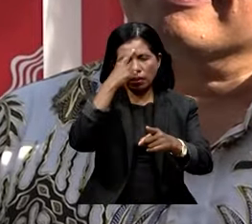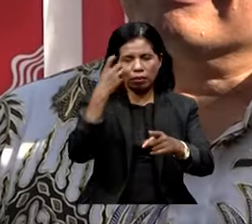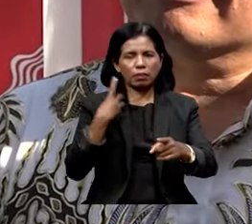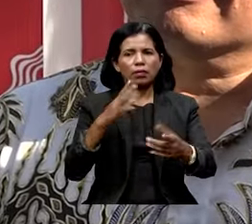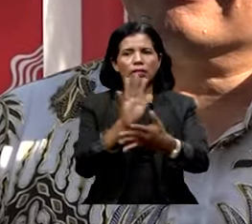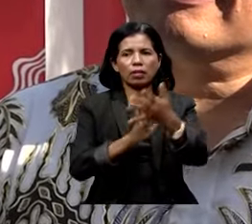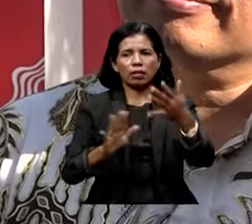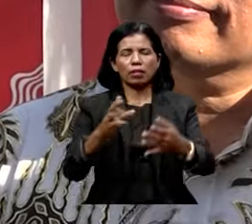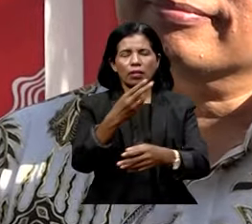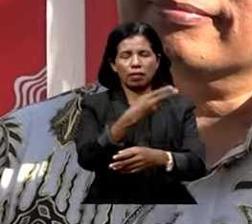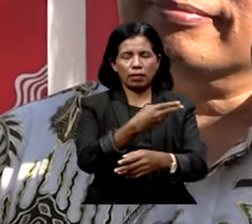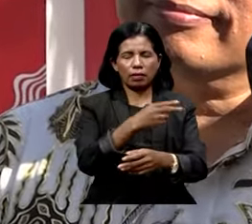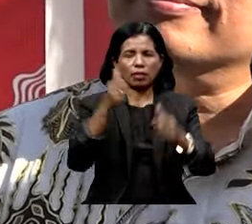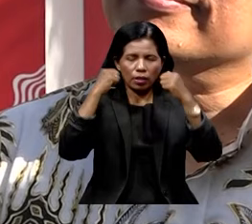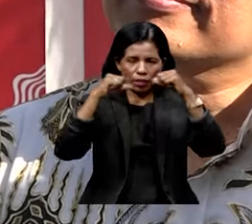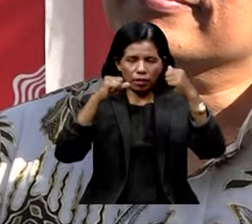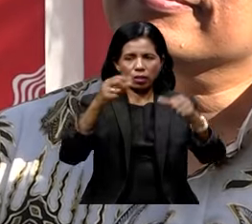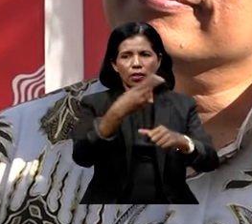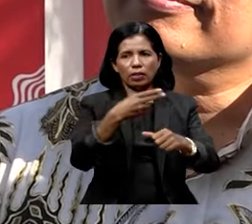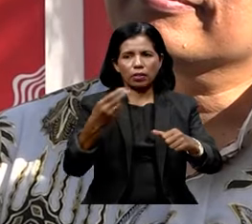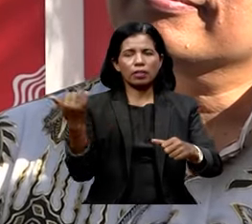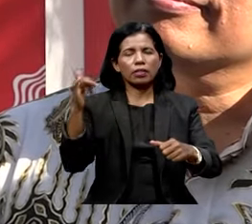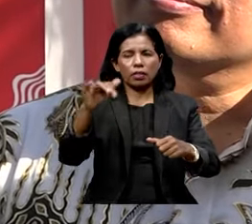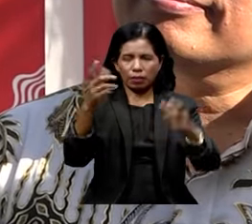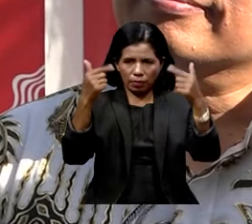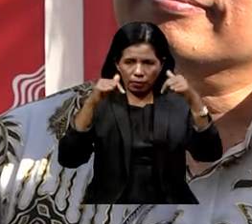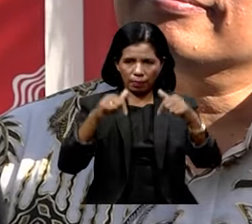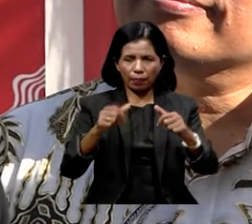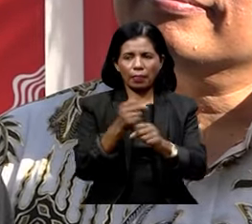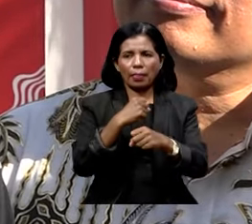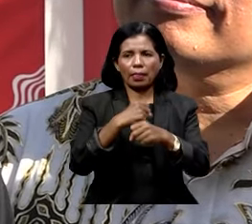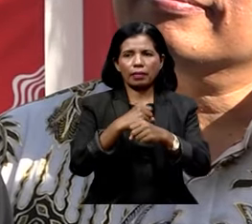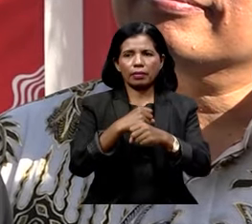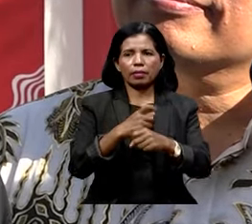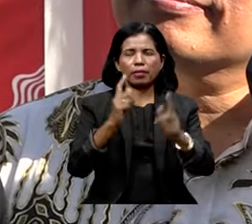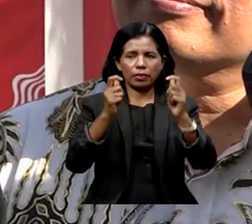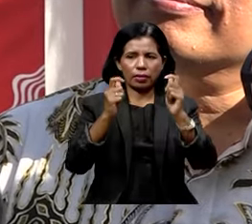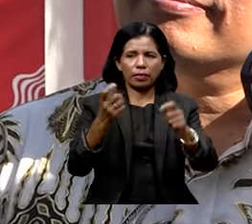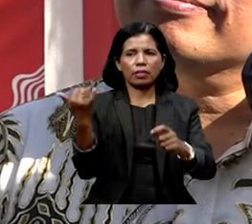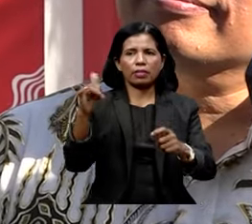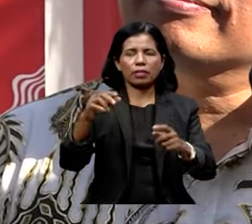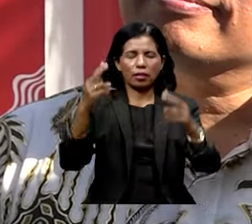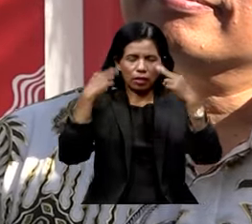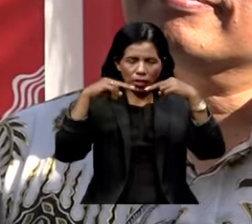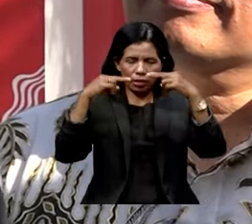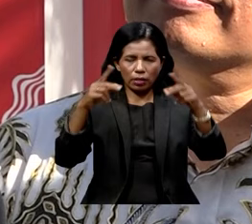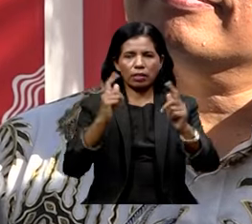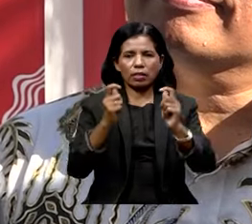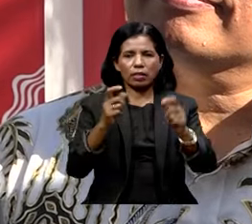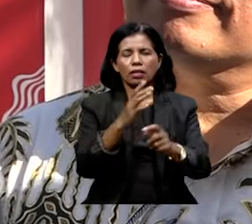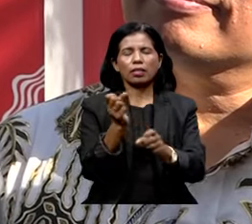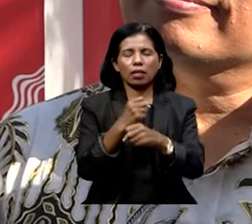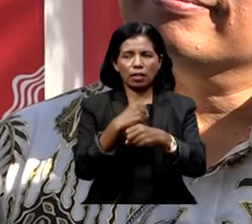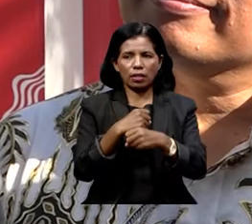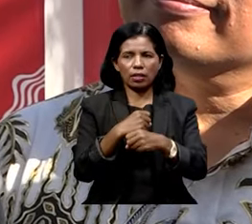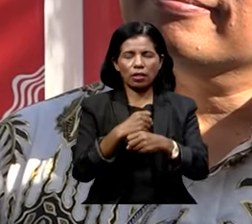kolaborasi artista Indonesia di NB maka dalam rumah siramos halo lirik hotetun, sira kanto hotetun, sira halo lirik